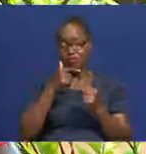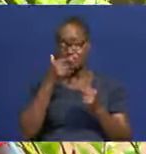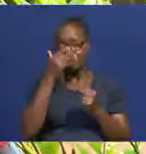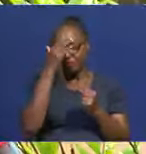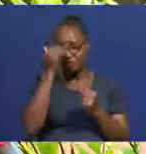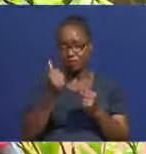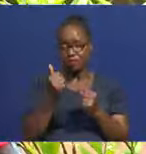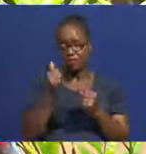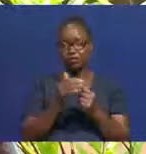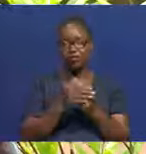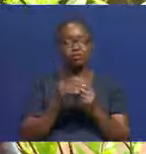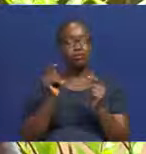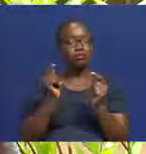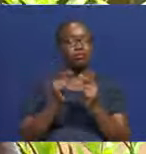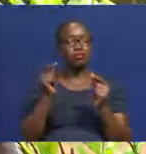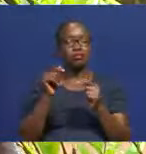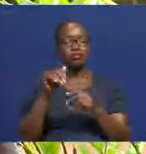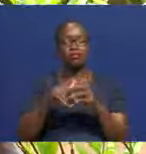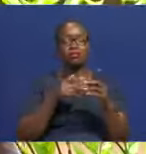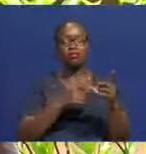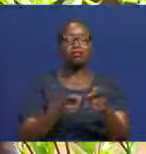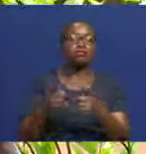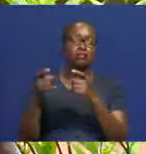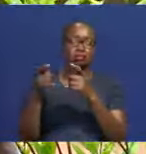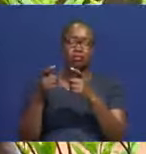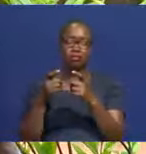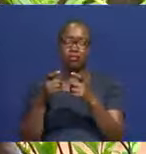manake aliumia kwa vita.